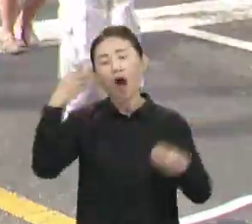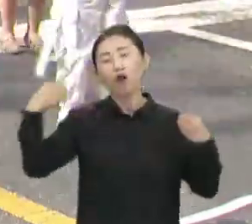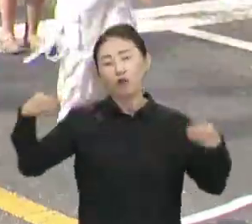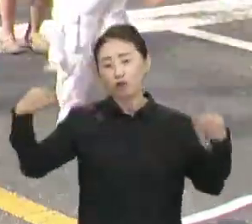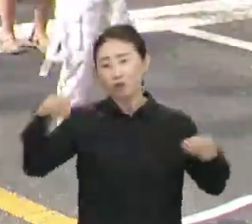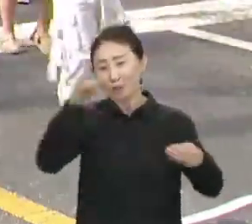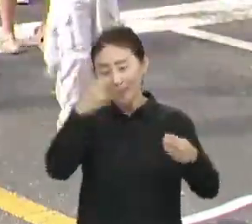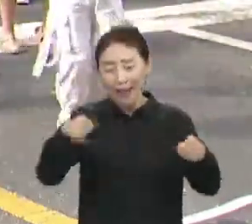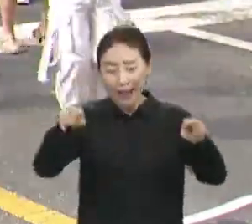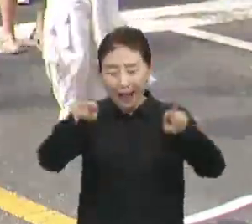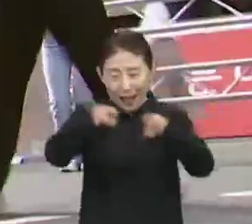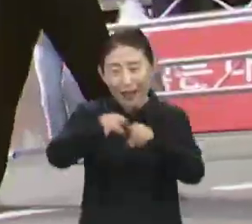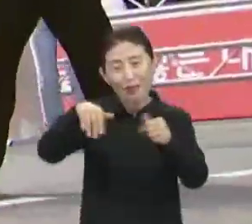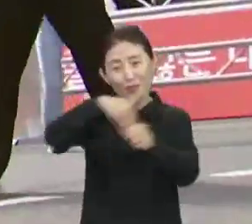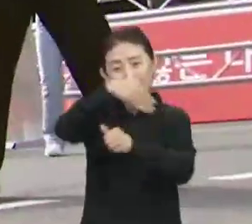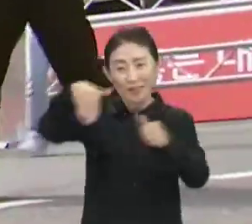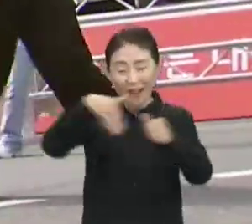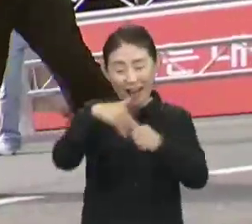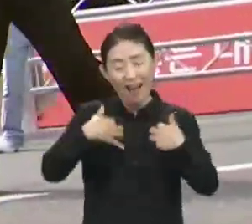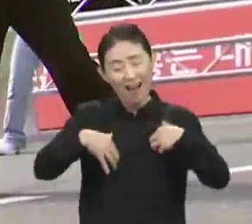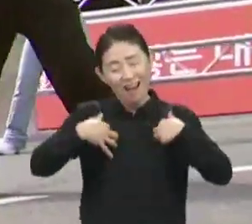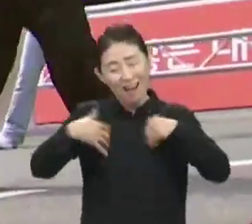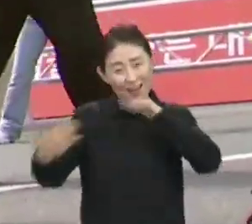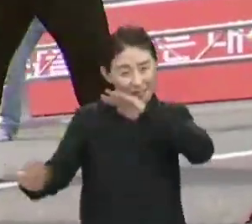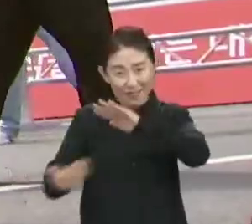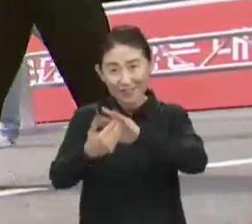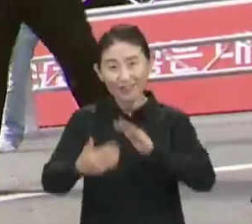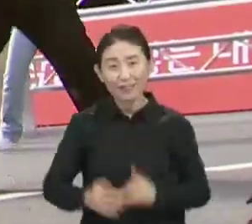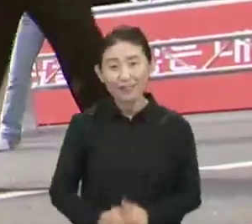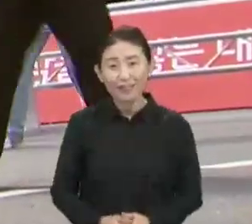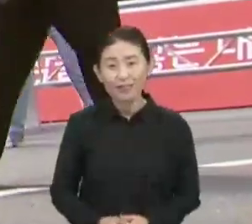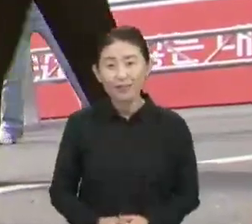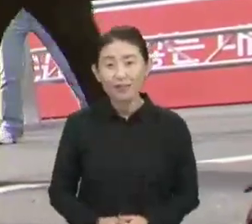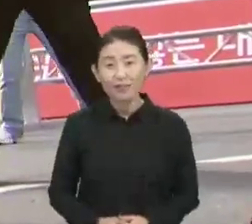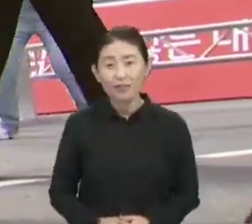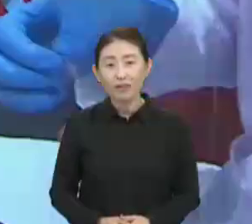축제 분위기를 한껏 끌어올립니다. TJB 조혜원입니다.